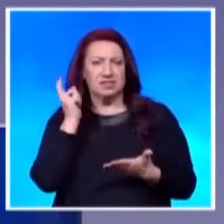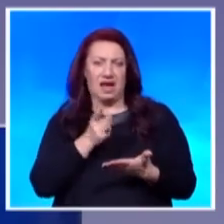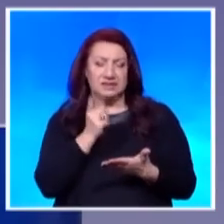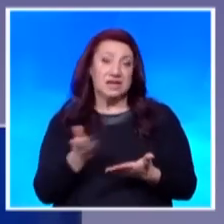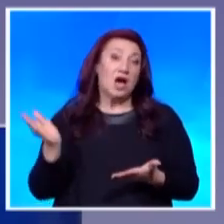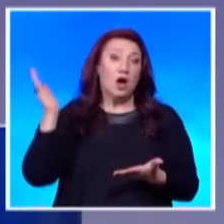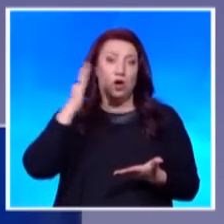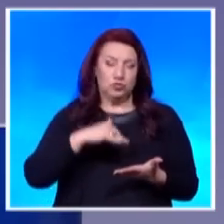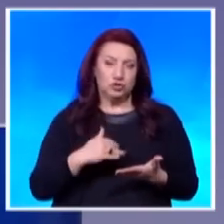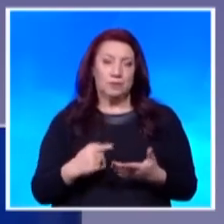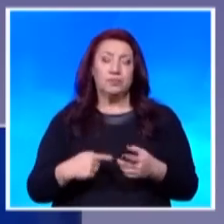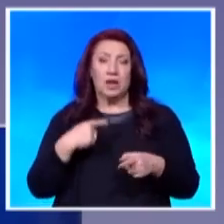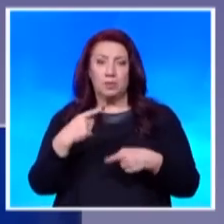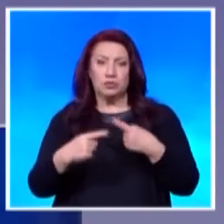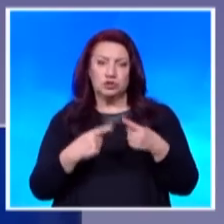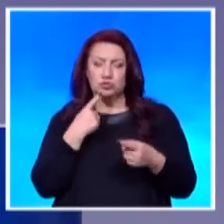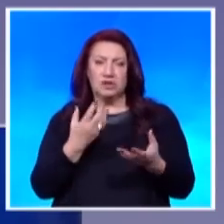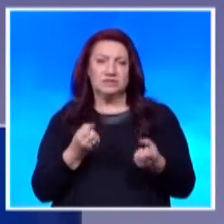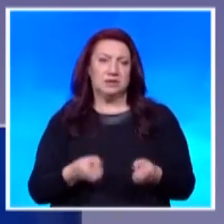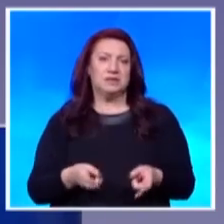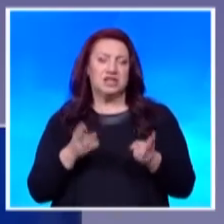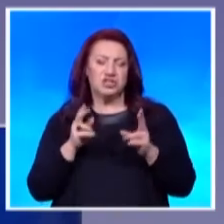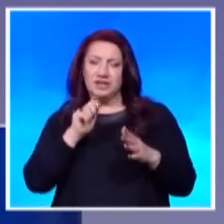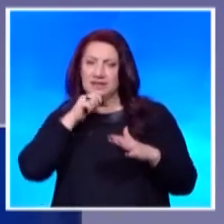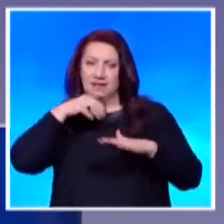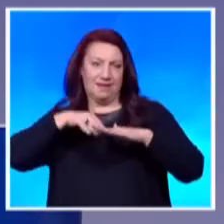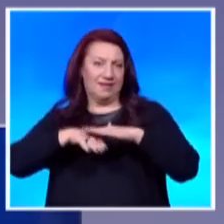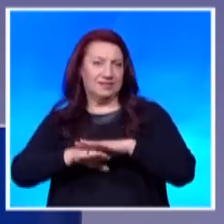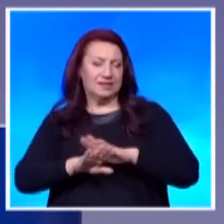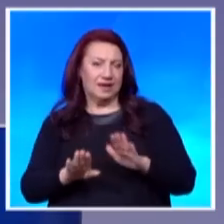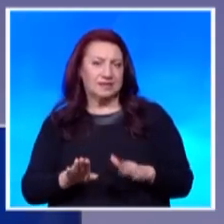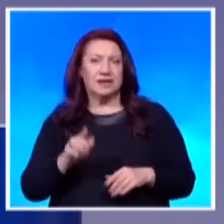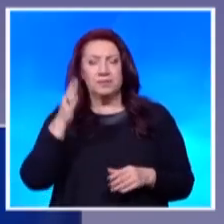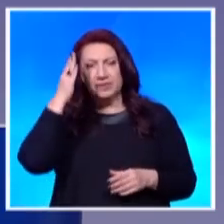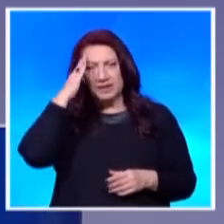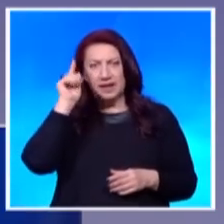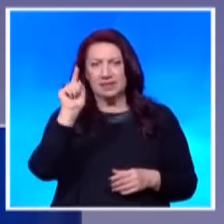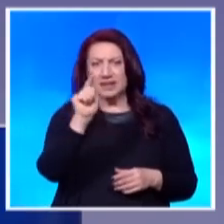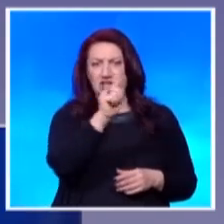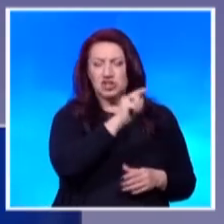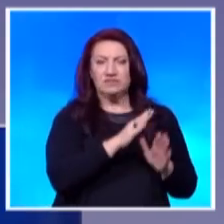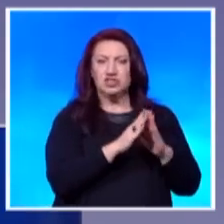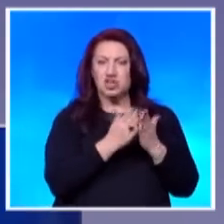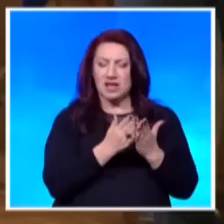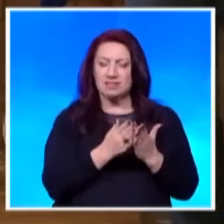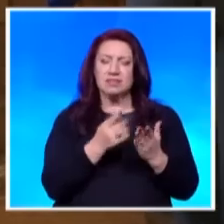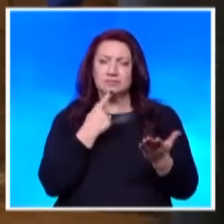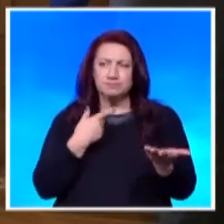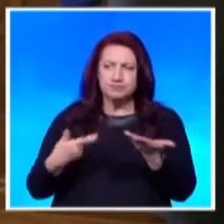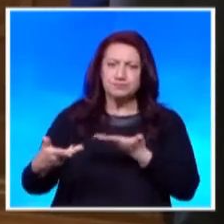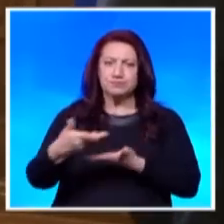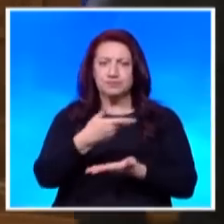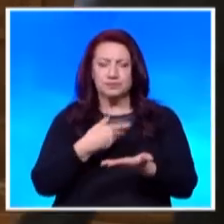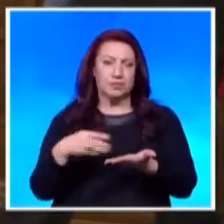Процедурата по взимането на решение за санкции е конфиденциална. Самите държави членки разговарят за това и ги подготвят. У